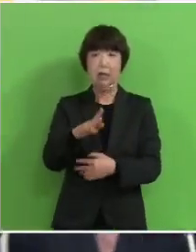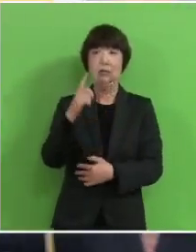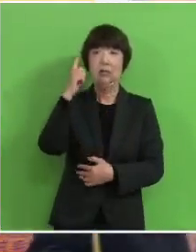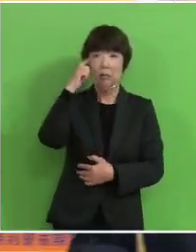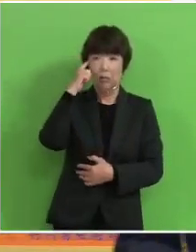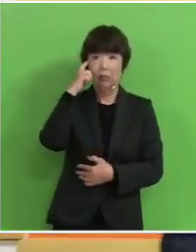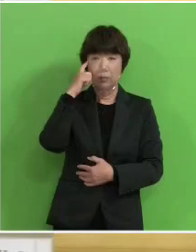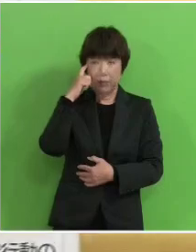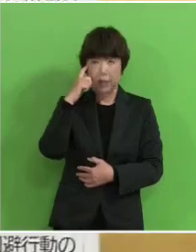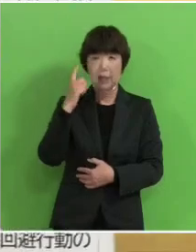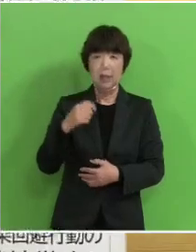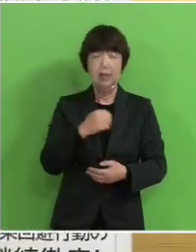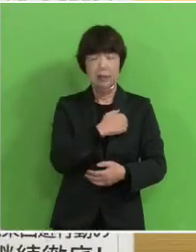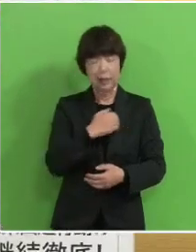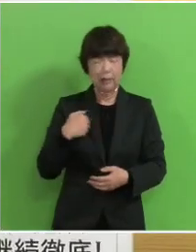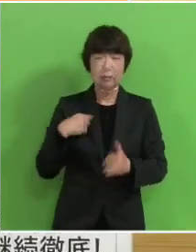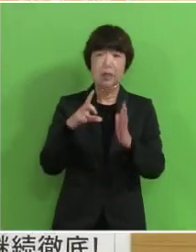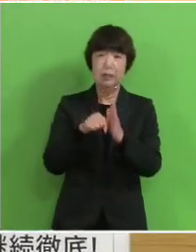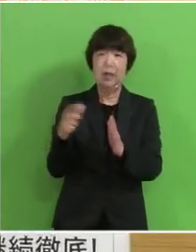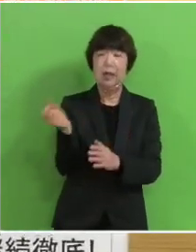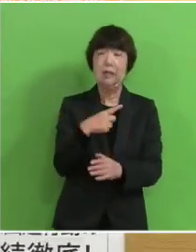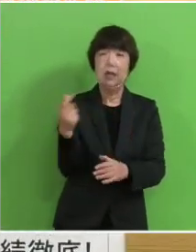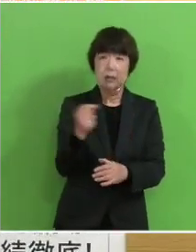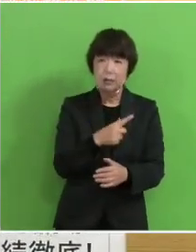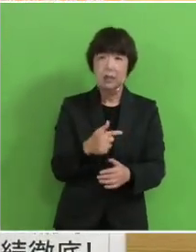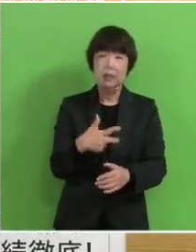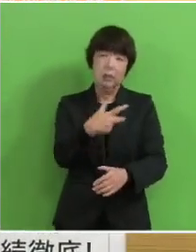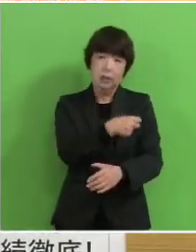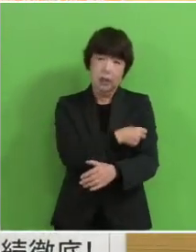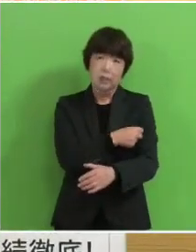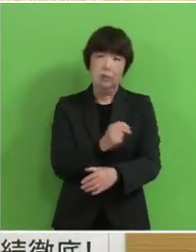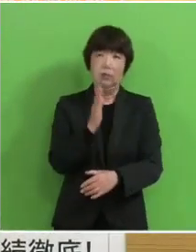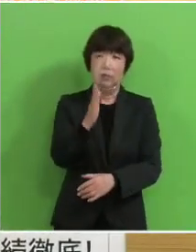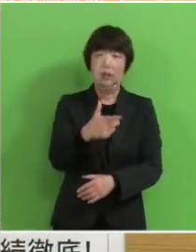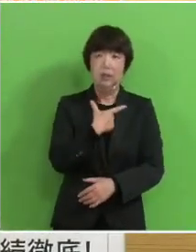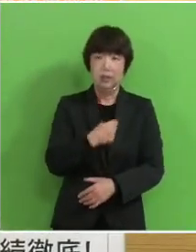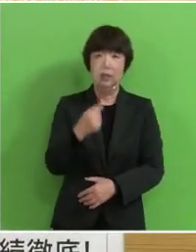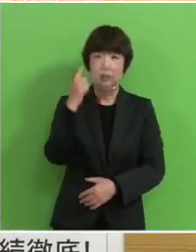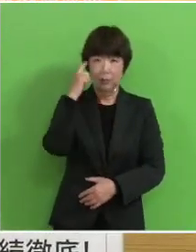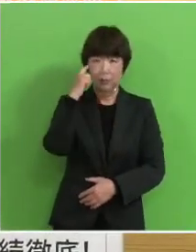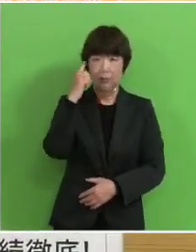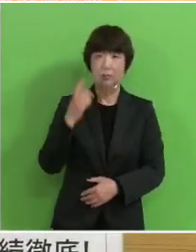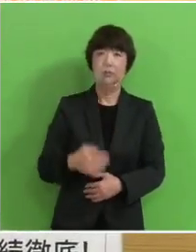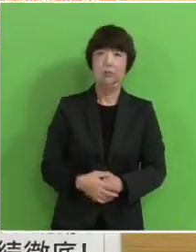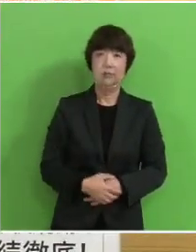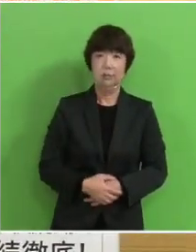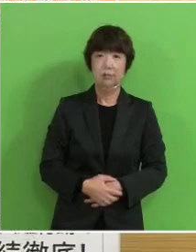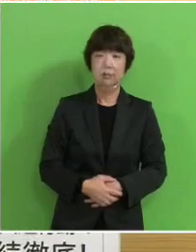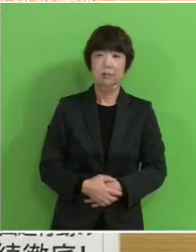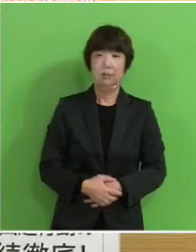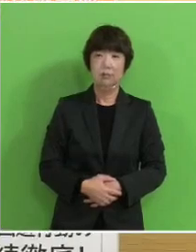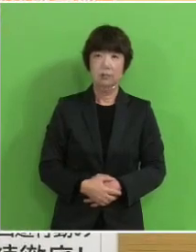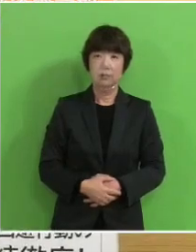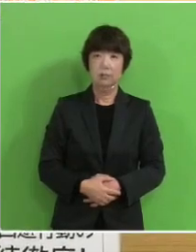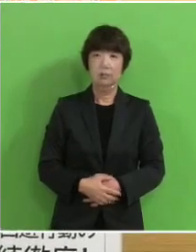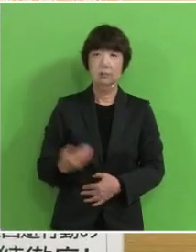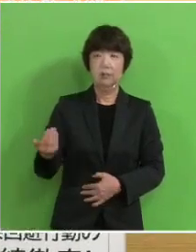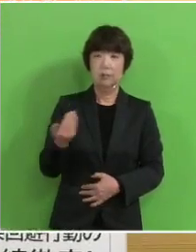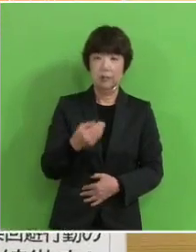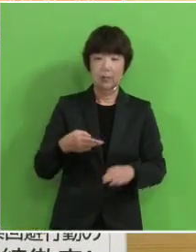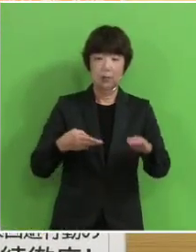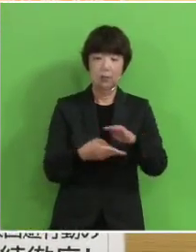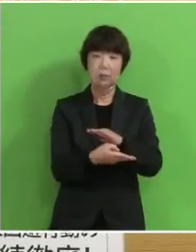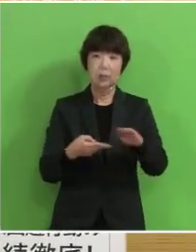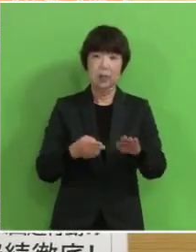で可能な限り早期に接種を受けていただきたいと思います次に入退院の